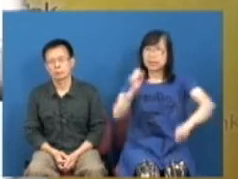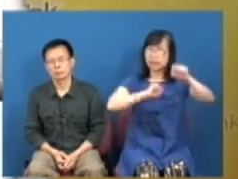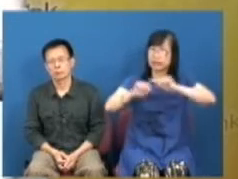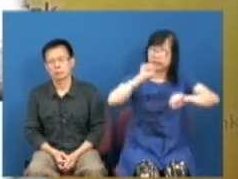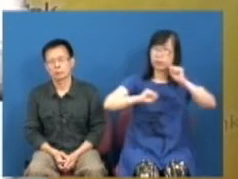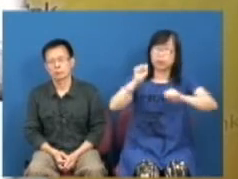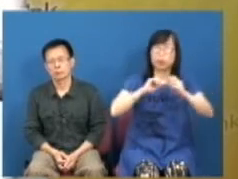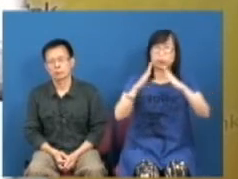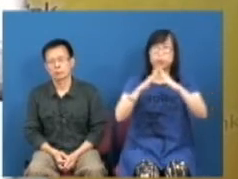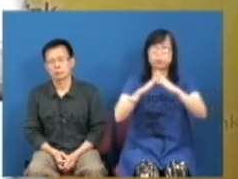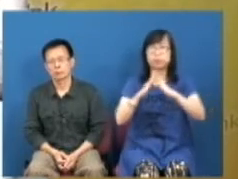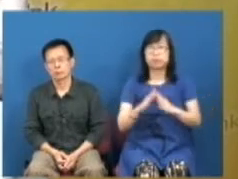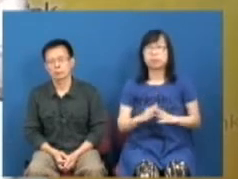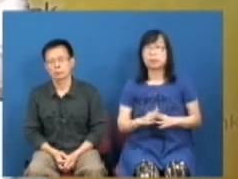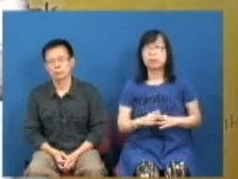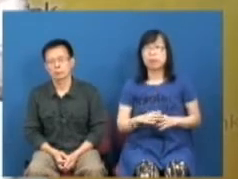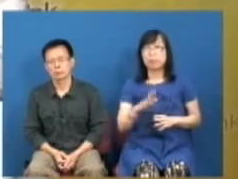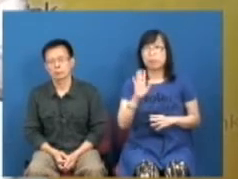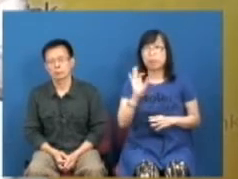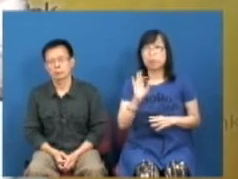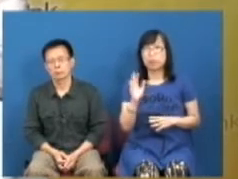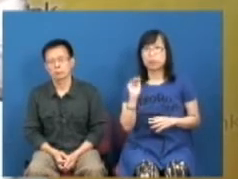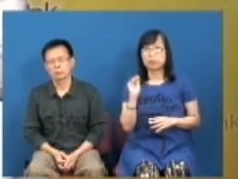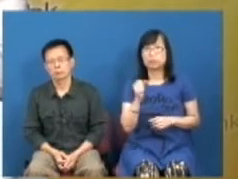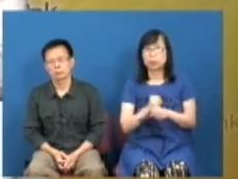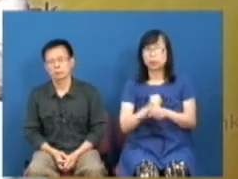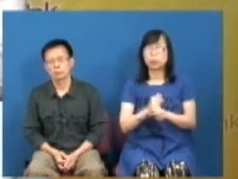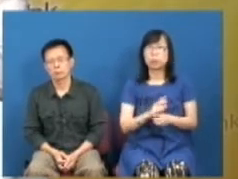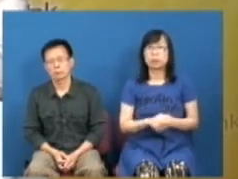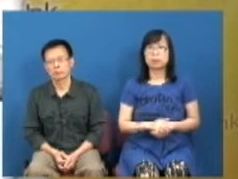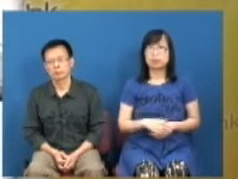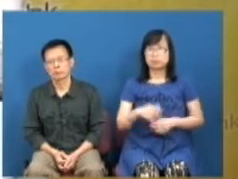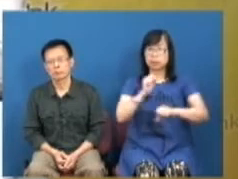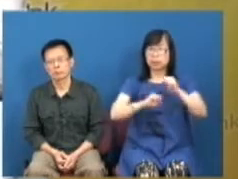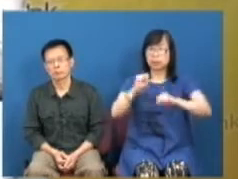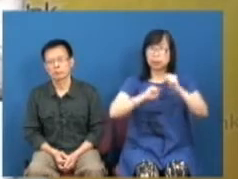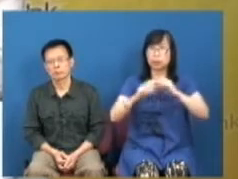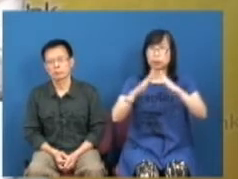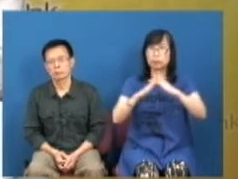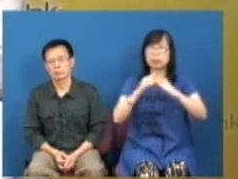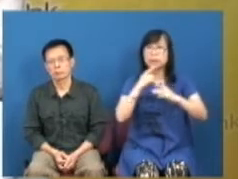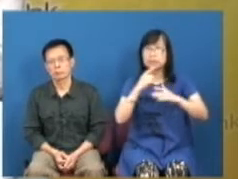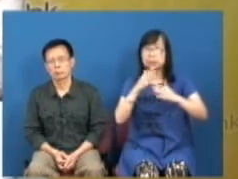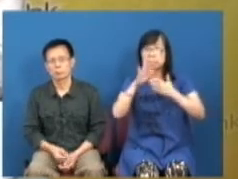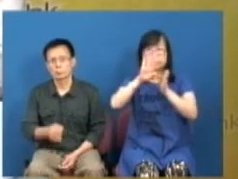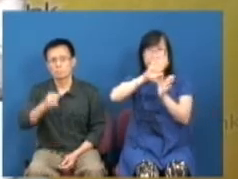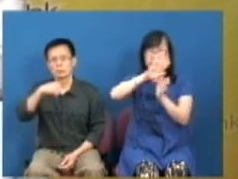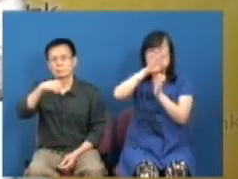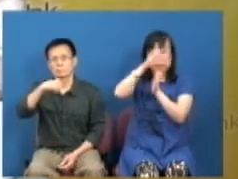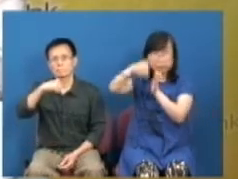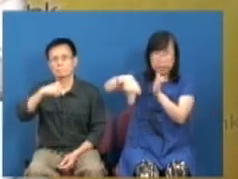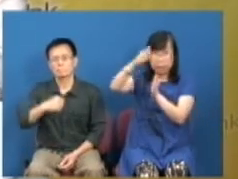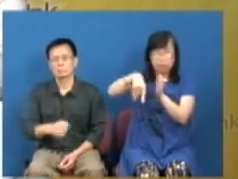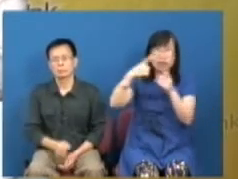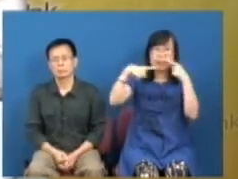實唔係唔可行，實質你體育館咧其實又要隔音喎。係 啊。 所以如果你用